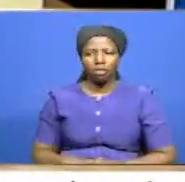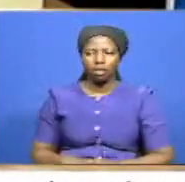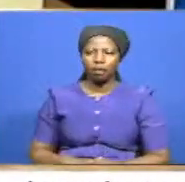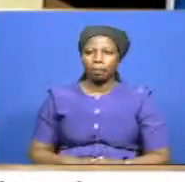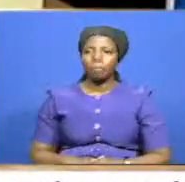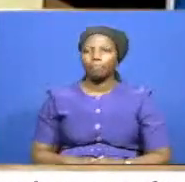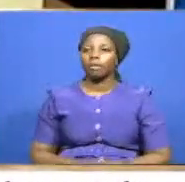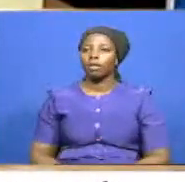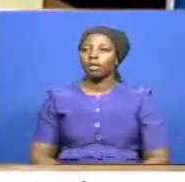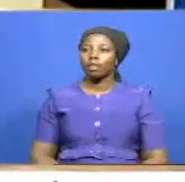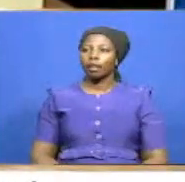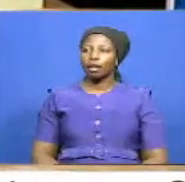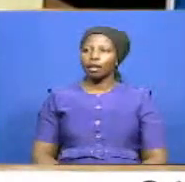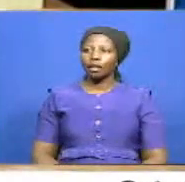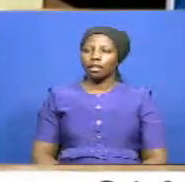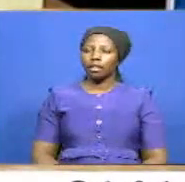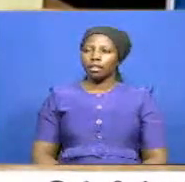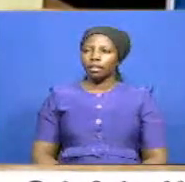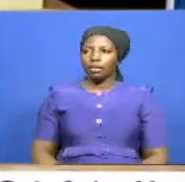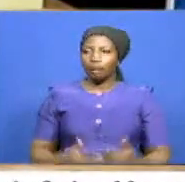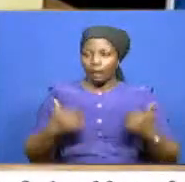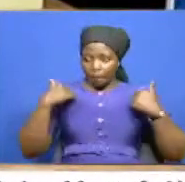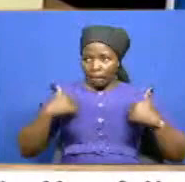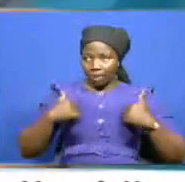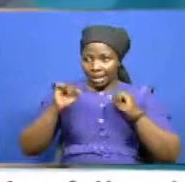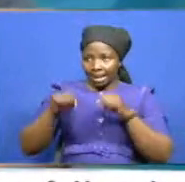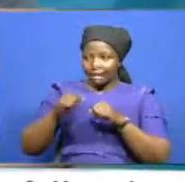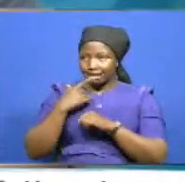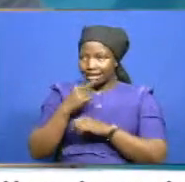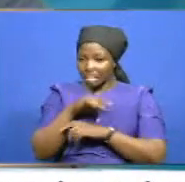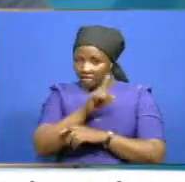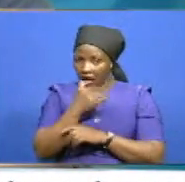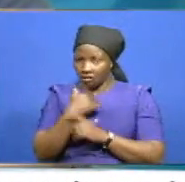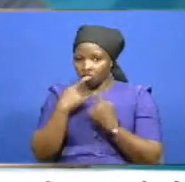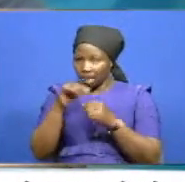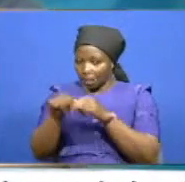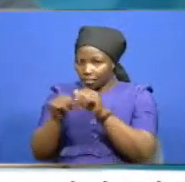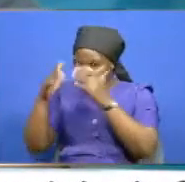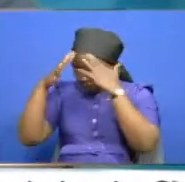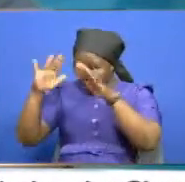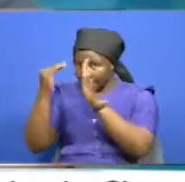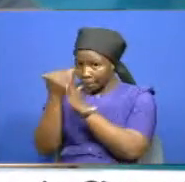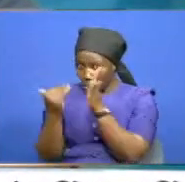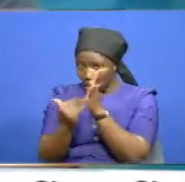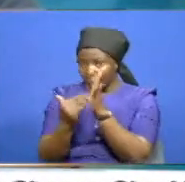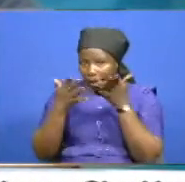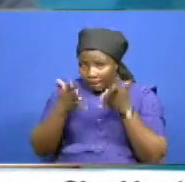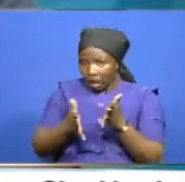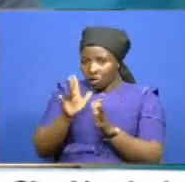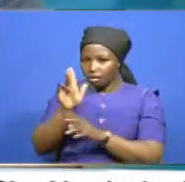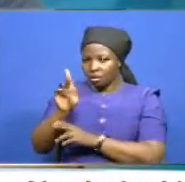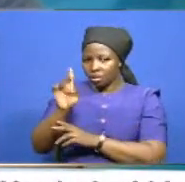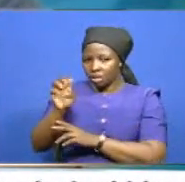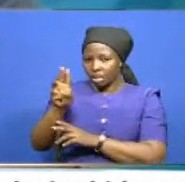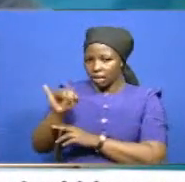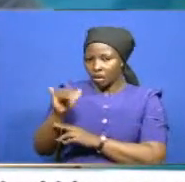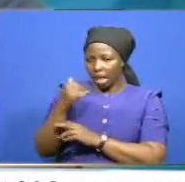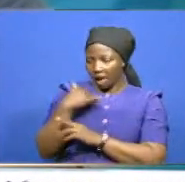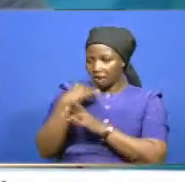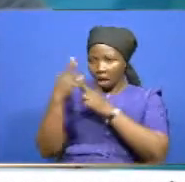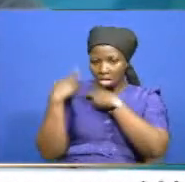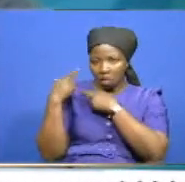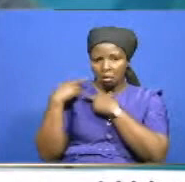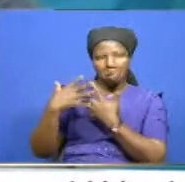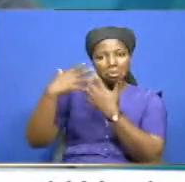Okay, hapo naweza kusema ameongea juu ya outreach. Na sasa KMI kuna hiyo mandate ya outreach ya kuenda